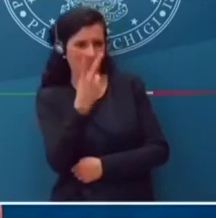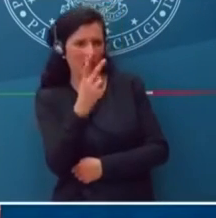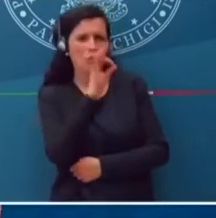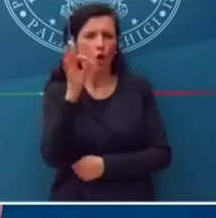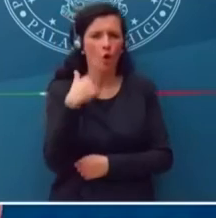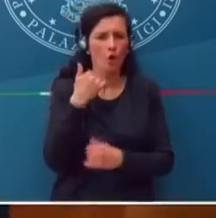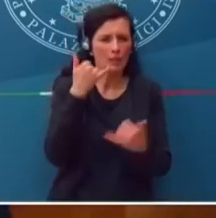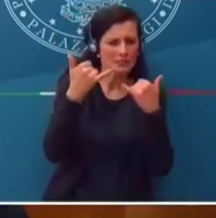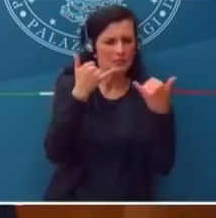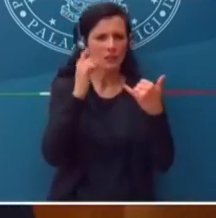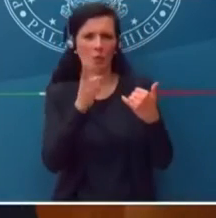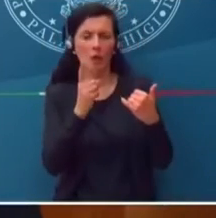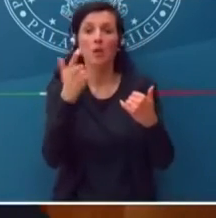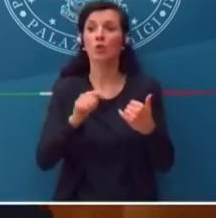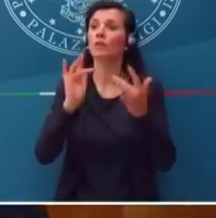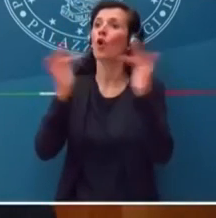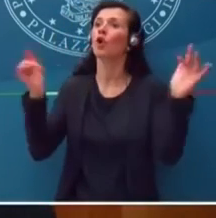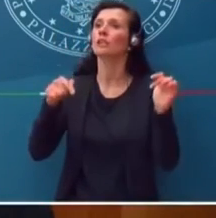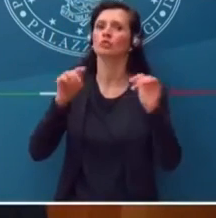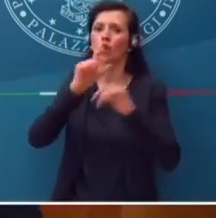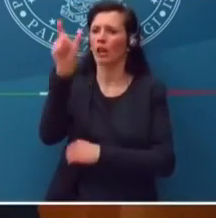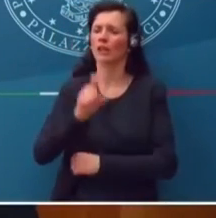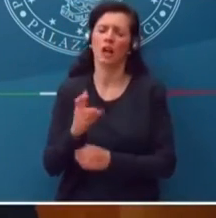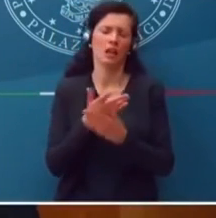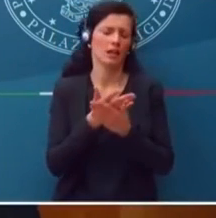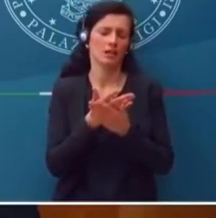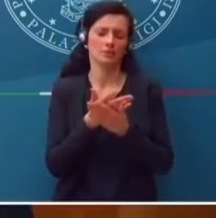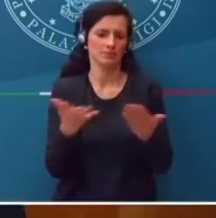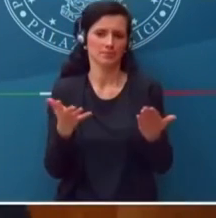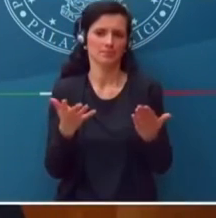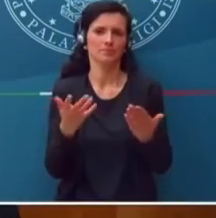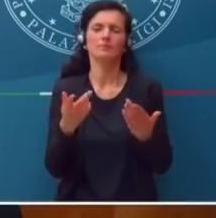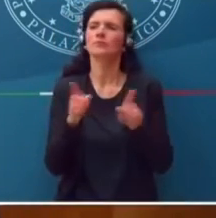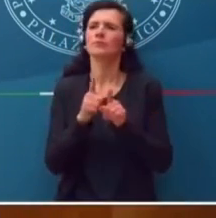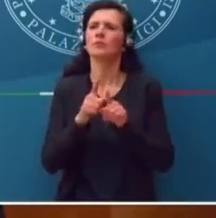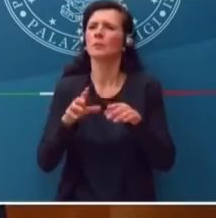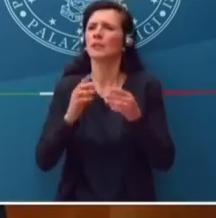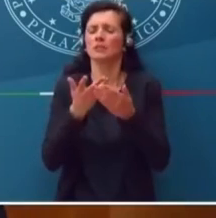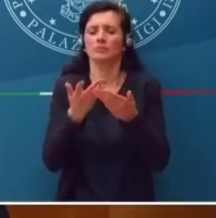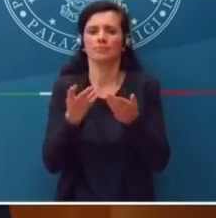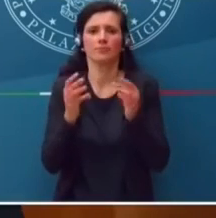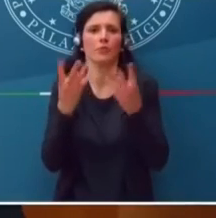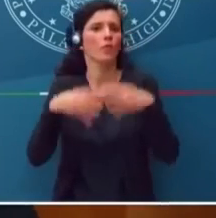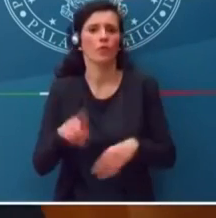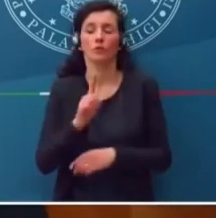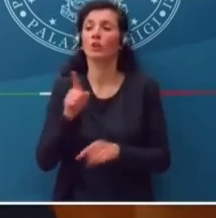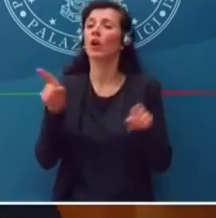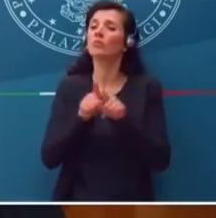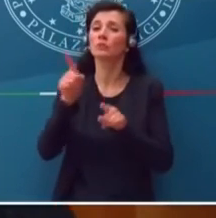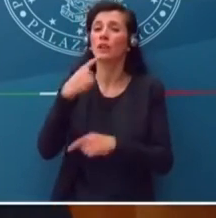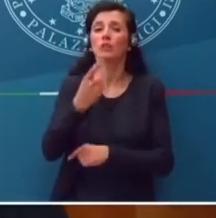delle connessioni in gran parte del paese è pessima, siamo ancora al doppino di rame. E lo stesso vale per quello che lei non vuole si chiami smart